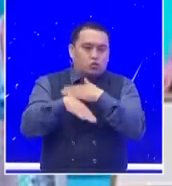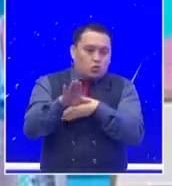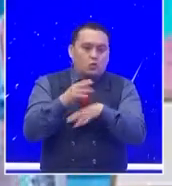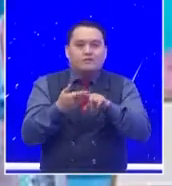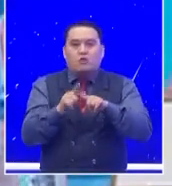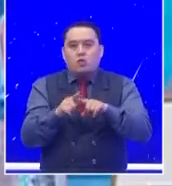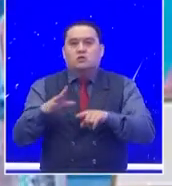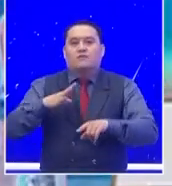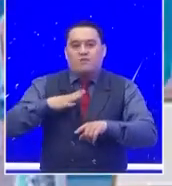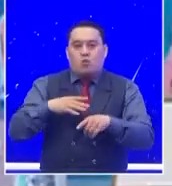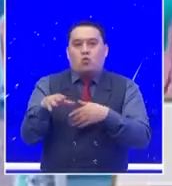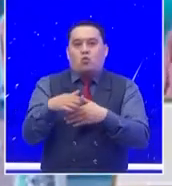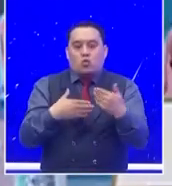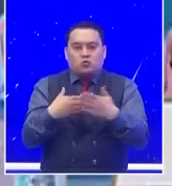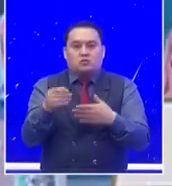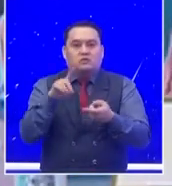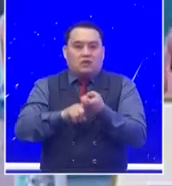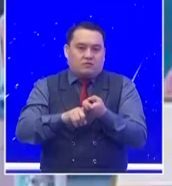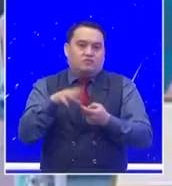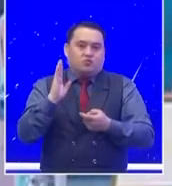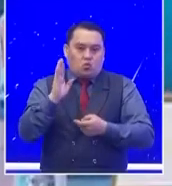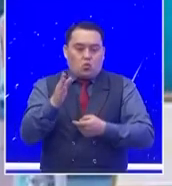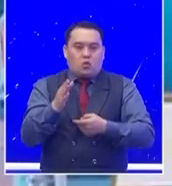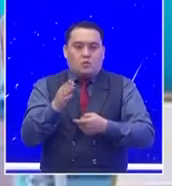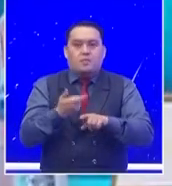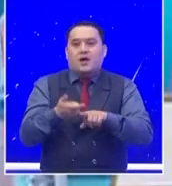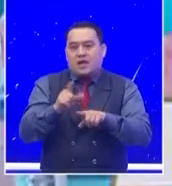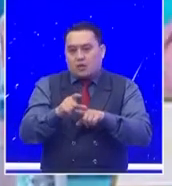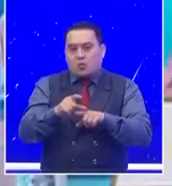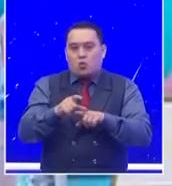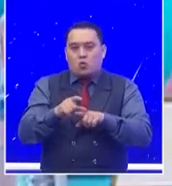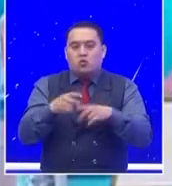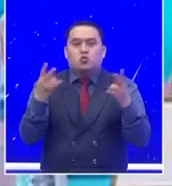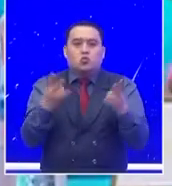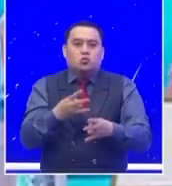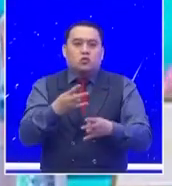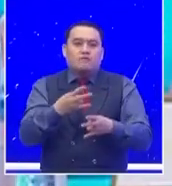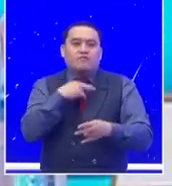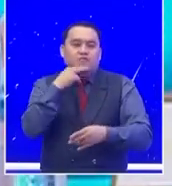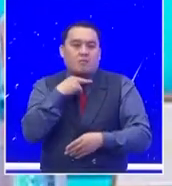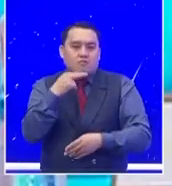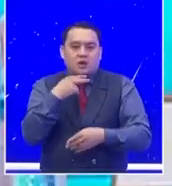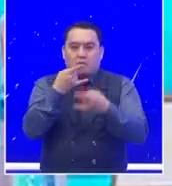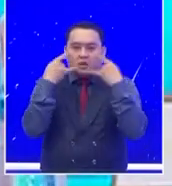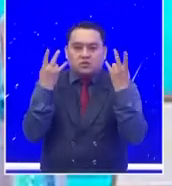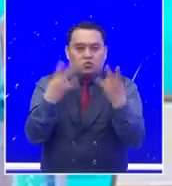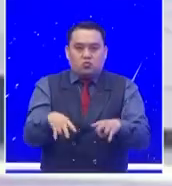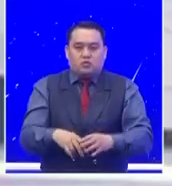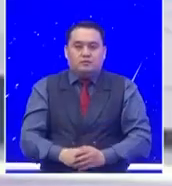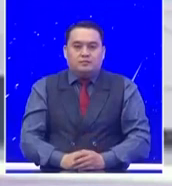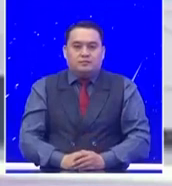человек подошел взяла эту ручку он заразился вот поэтому нужно акцентировать внимание не на маска